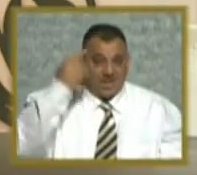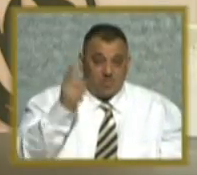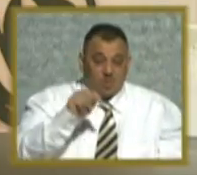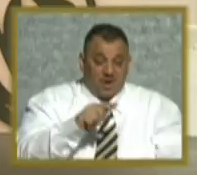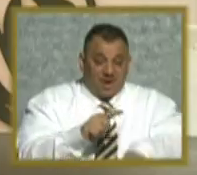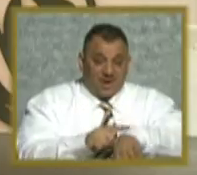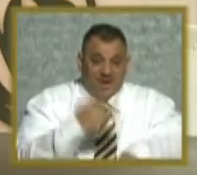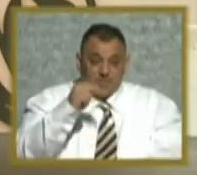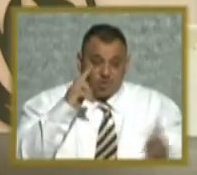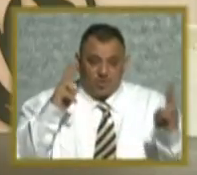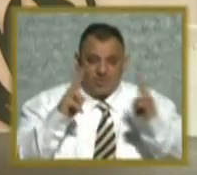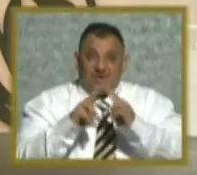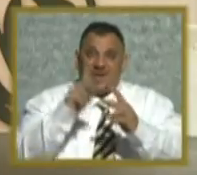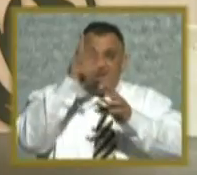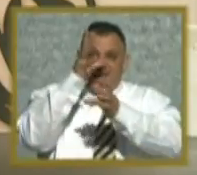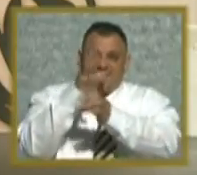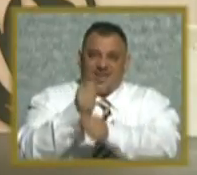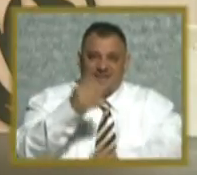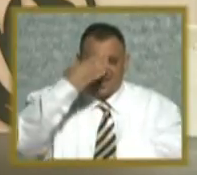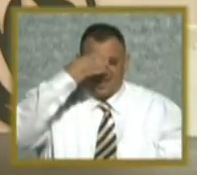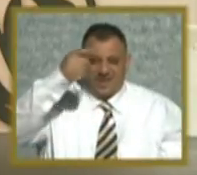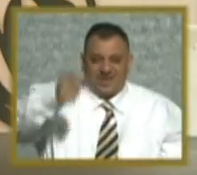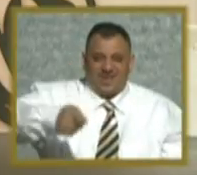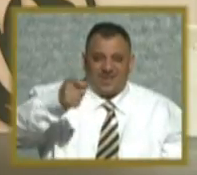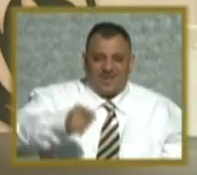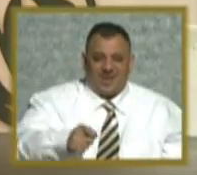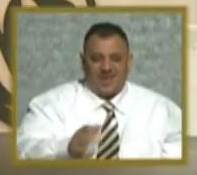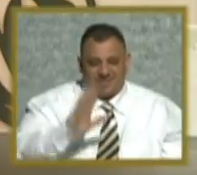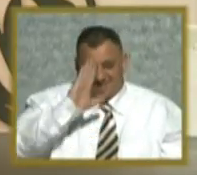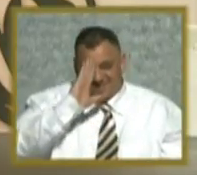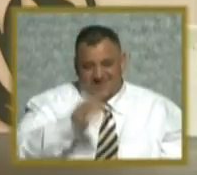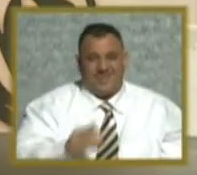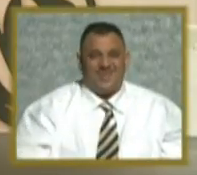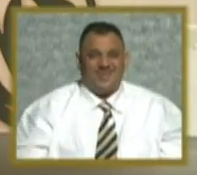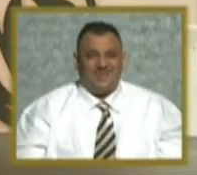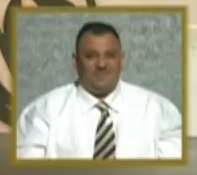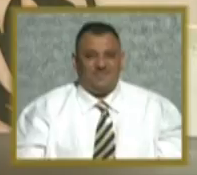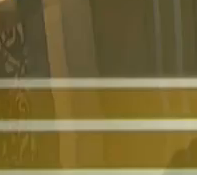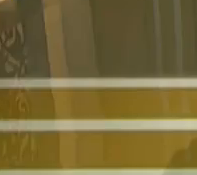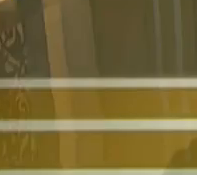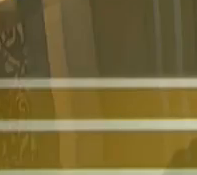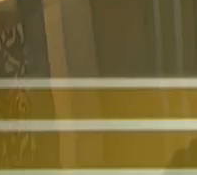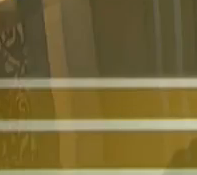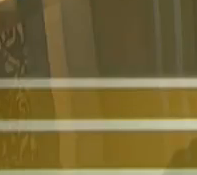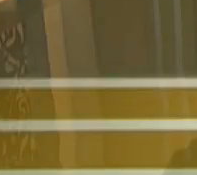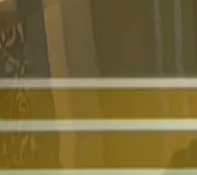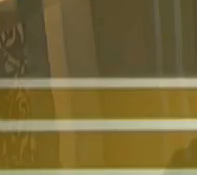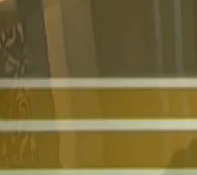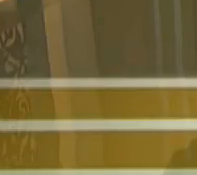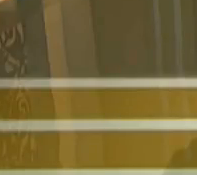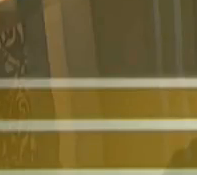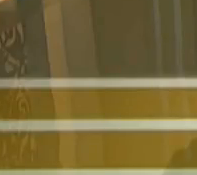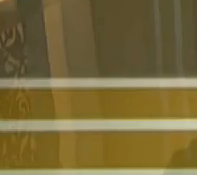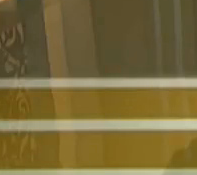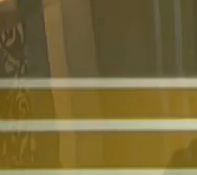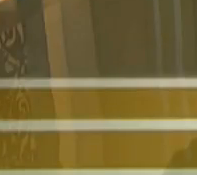أيضا الشكر والتقدير والدعاء، وإلى لقاء الغد بإذن الله. استودعكم الله، والسلام عليكم ورحمة الله وبركاته. جعلني